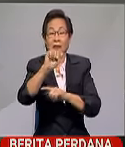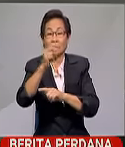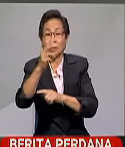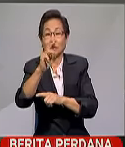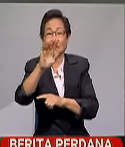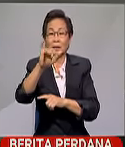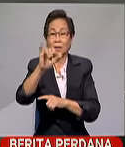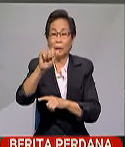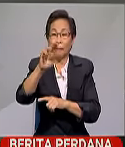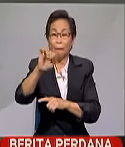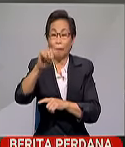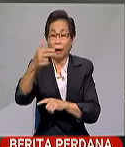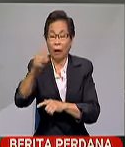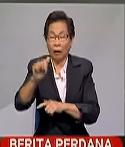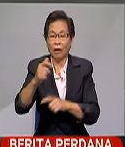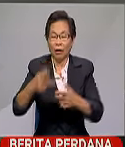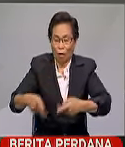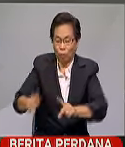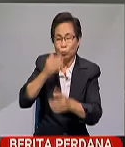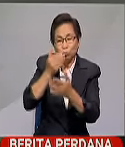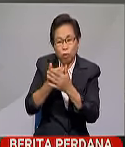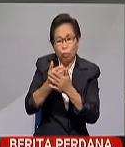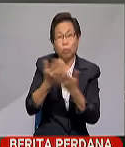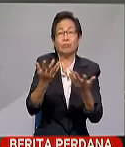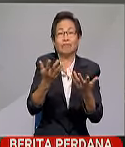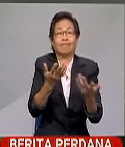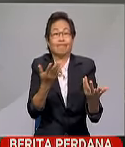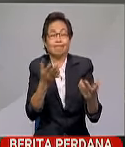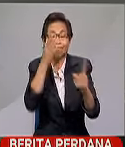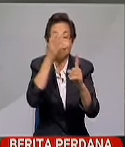yang baik dari segi marketing.